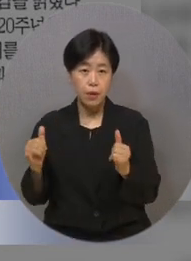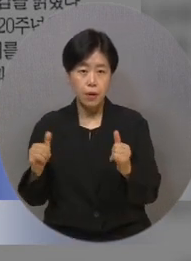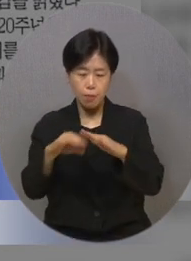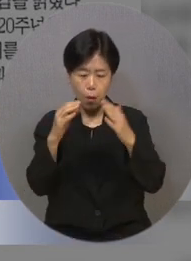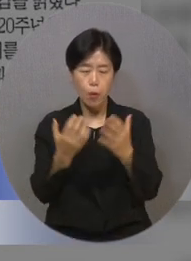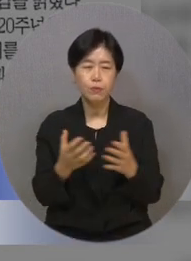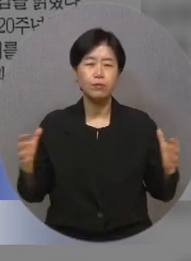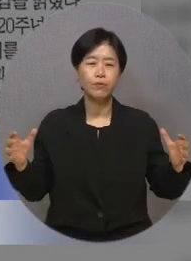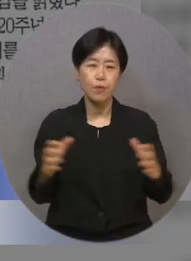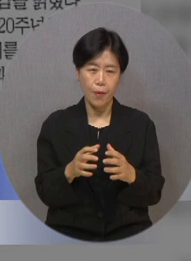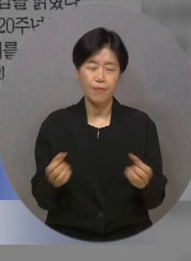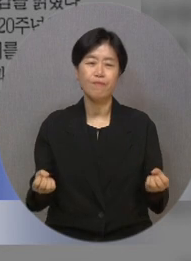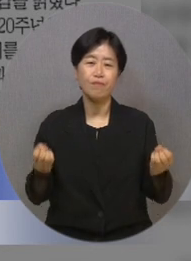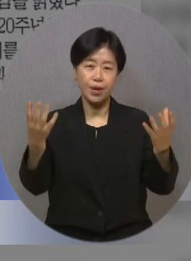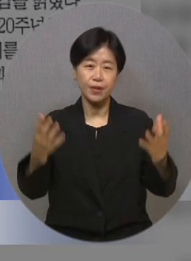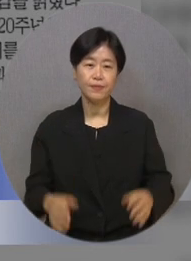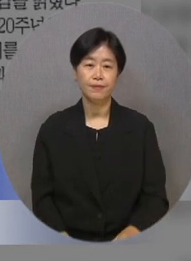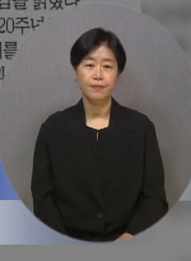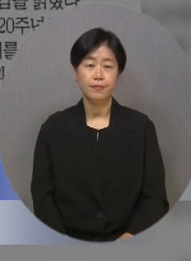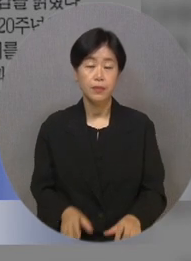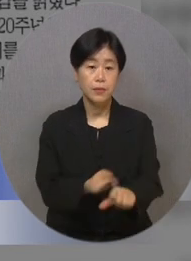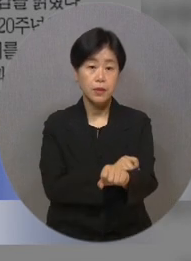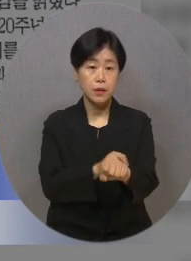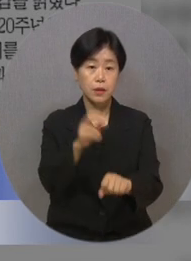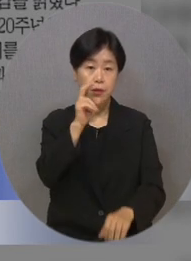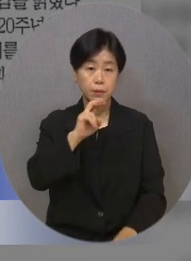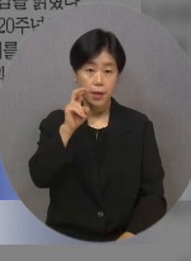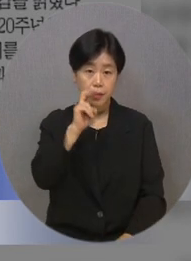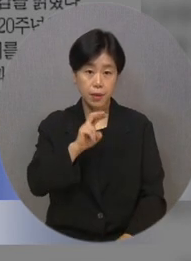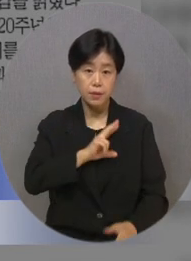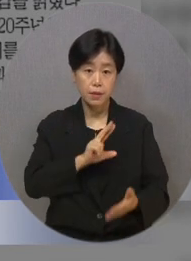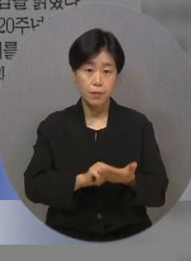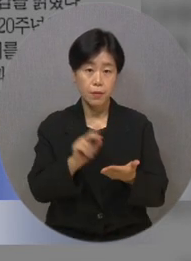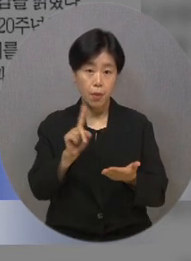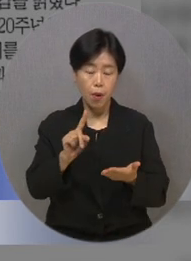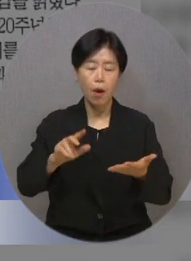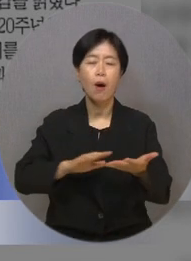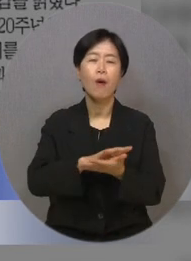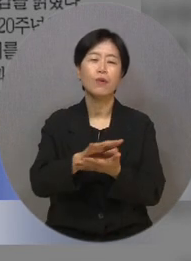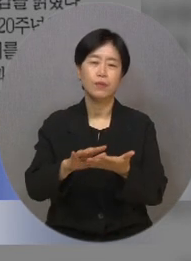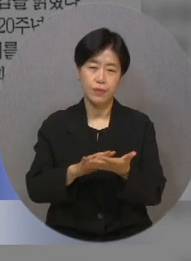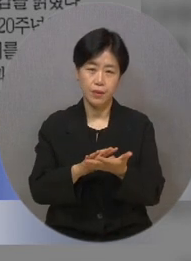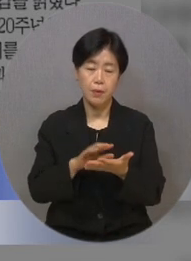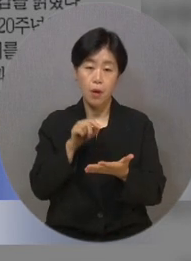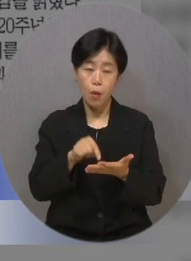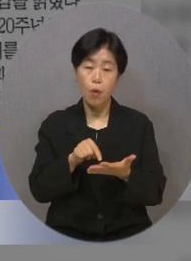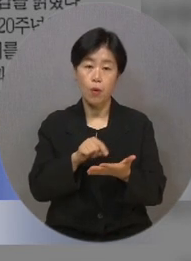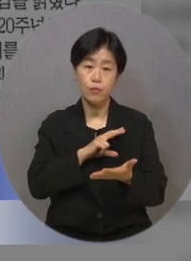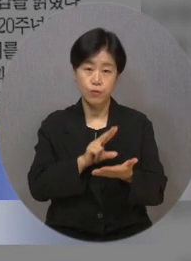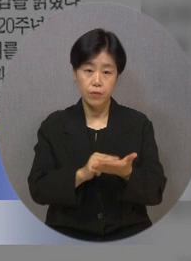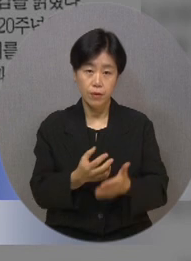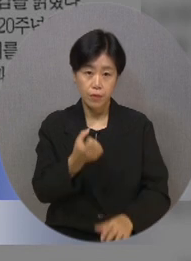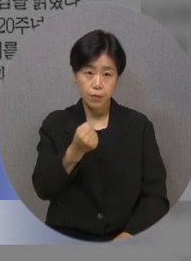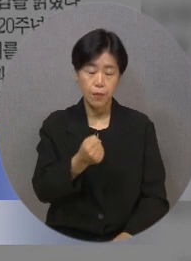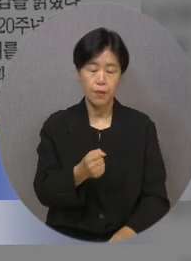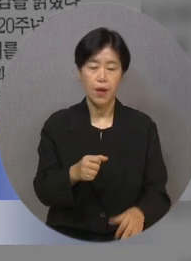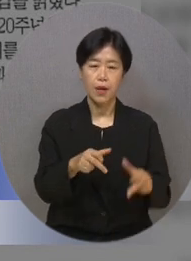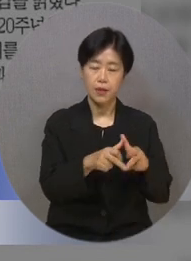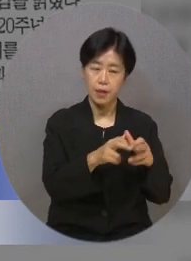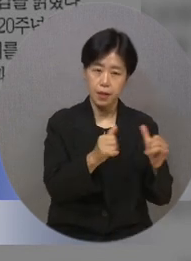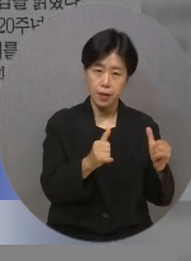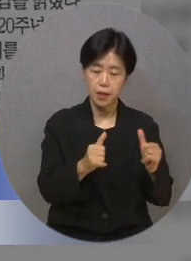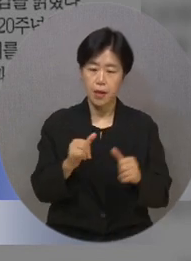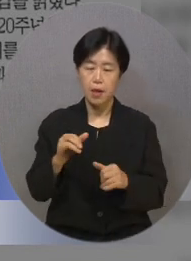공연이 펼쳐졌는데요 특히 음악회의 부제인 어울림을 주제로 장애 예술가와 비장애인이 함께하는